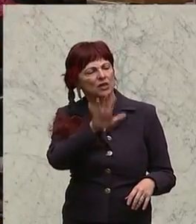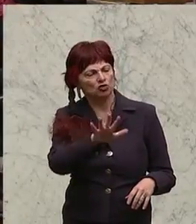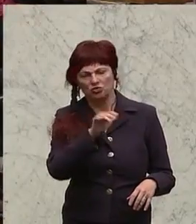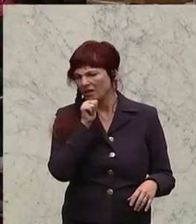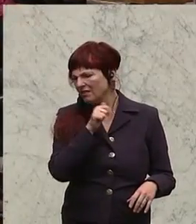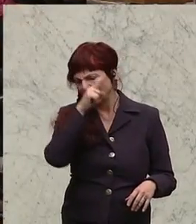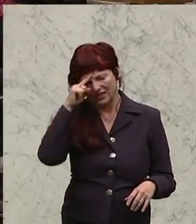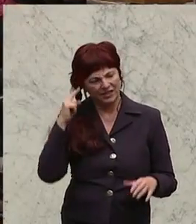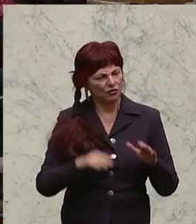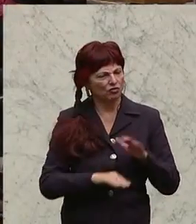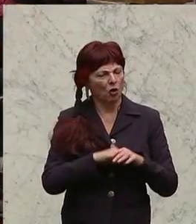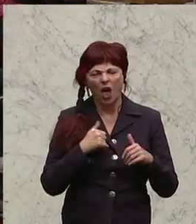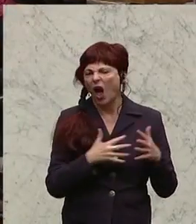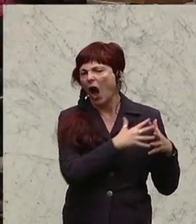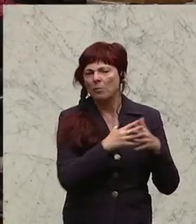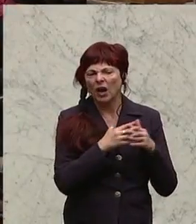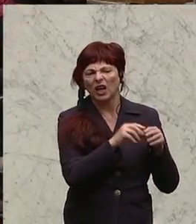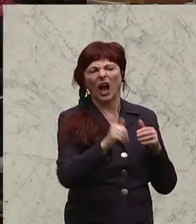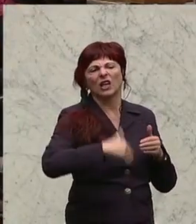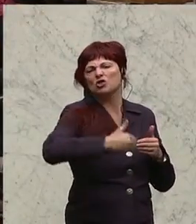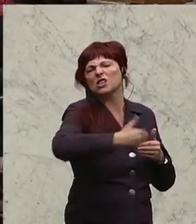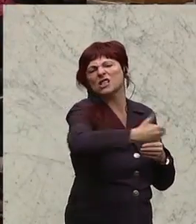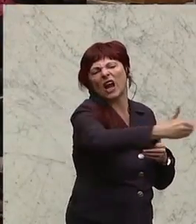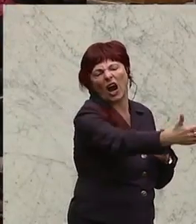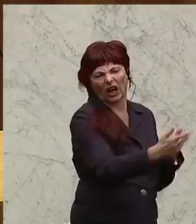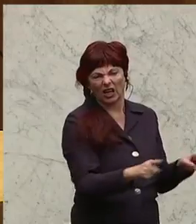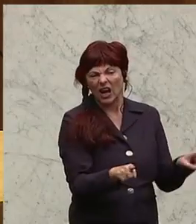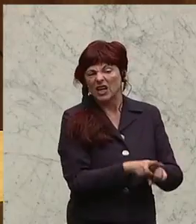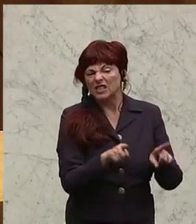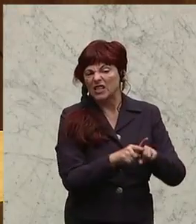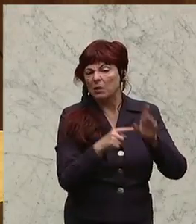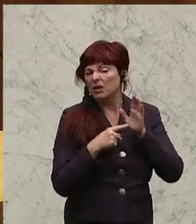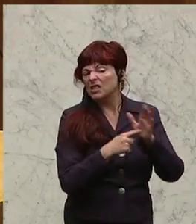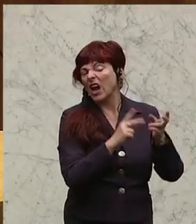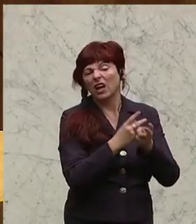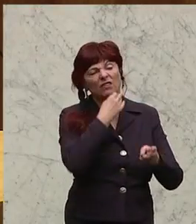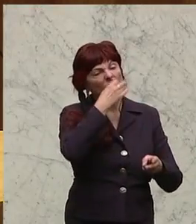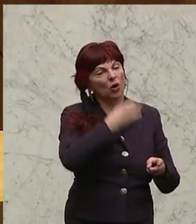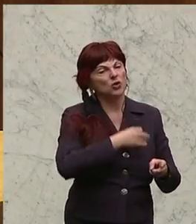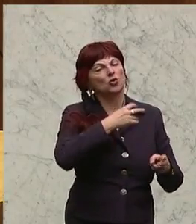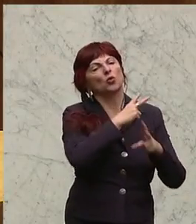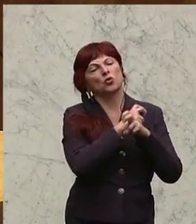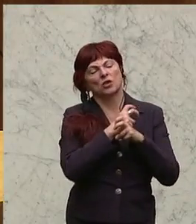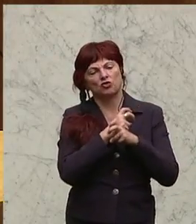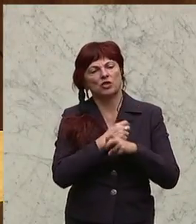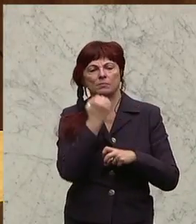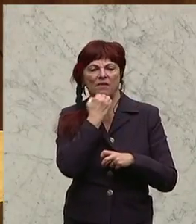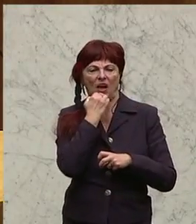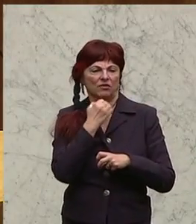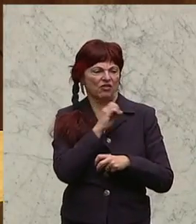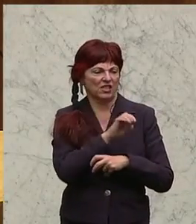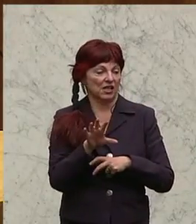gleichen auf ORF 1 die gleichen amerikanischen Sendungen gespielt werden, wie sie in deutschen und österreichischen Privatfernsehen zu sehen sind. Noch dazu